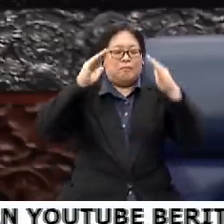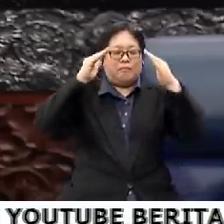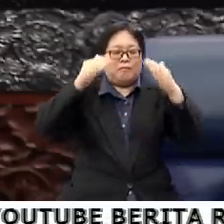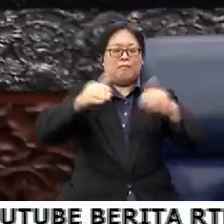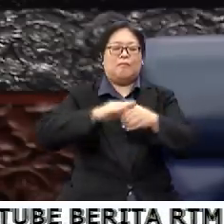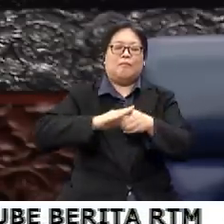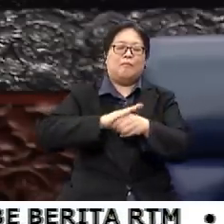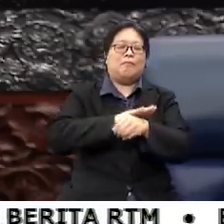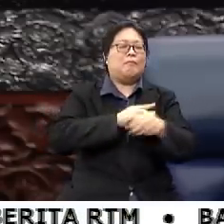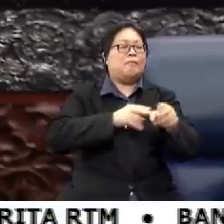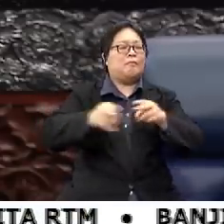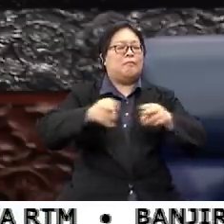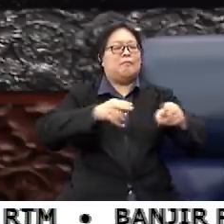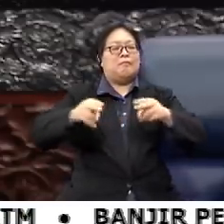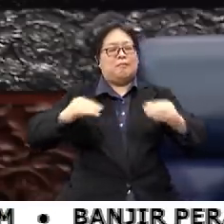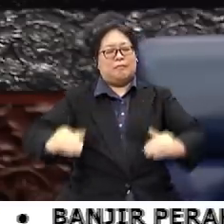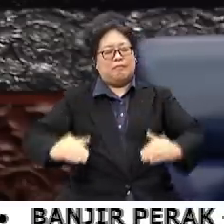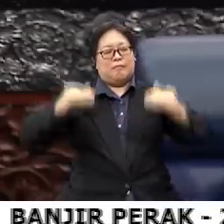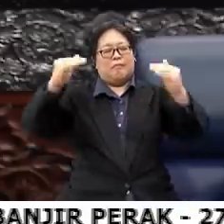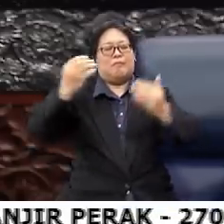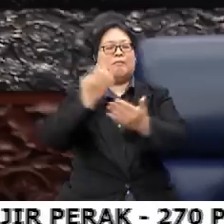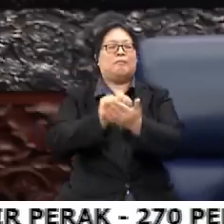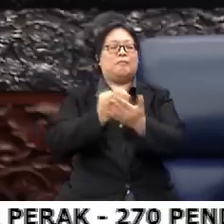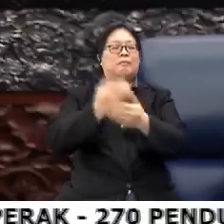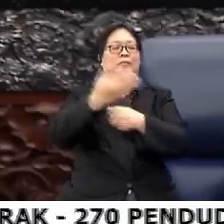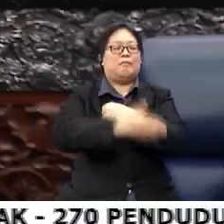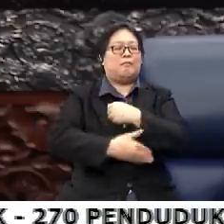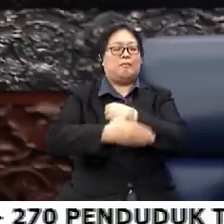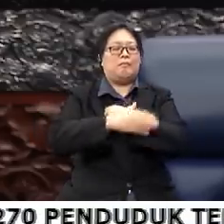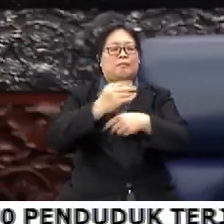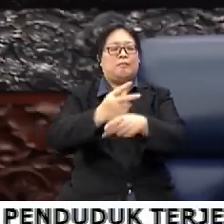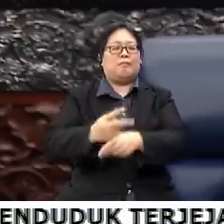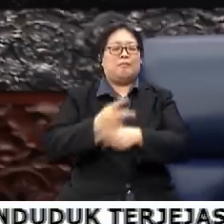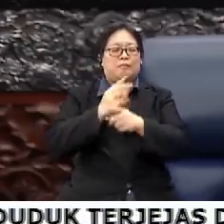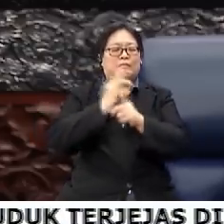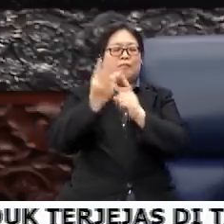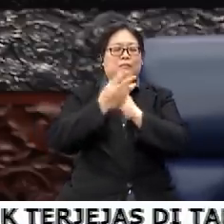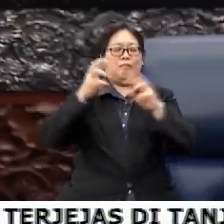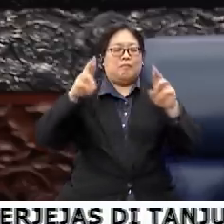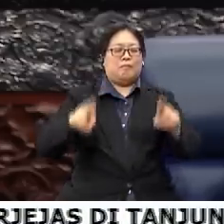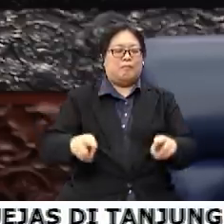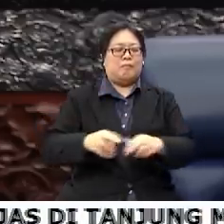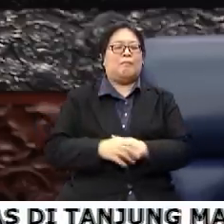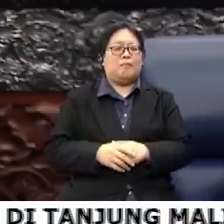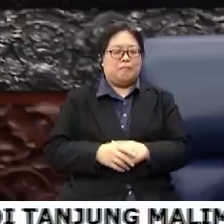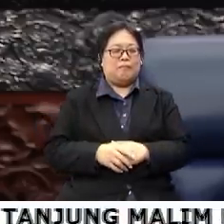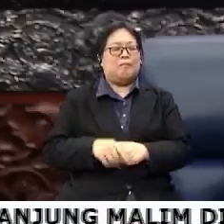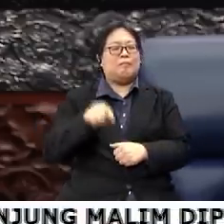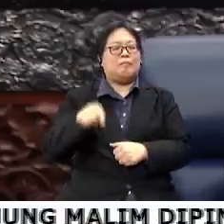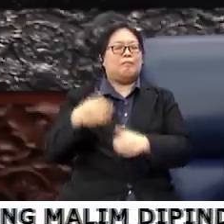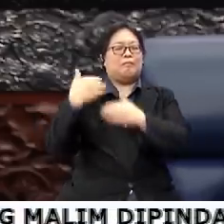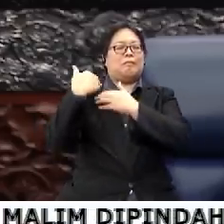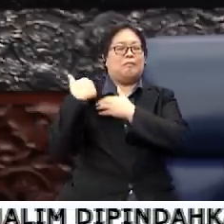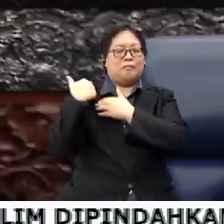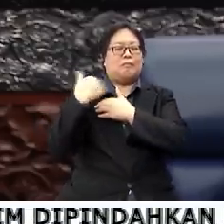yang sepenuh pada usaha-usaha untuk memajukan ekonomi negara dan memelihara kebajikan rakyat. Itulah tugas